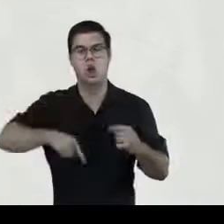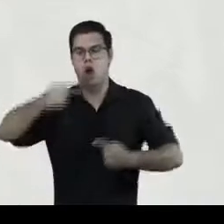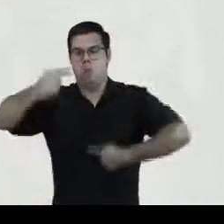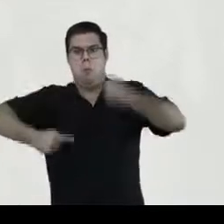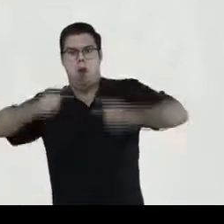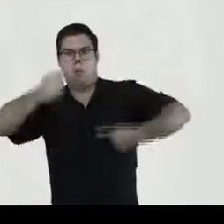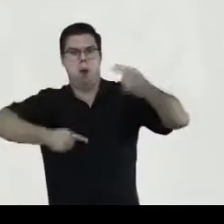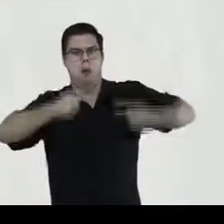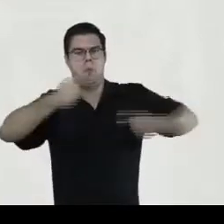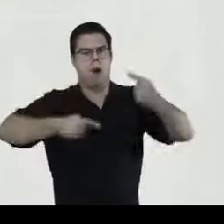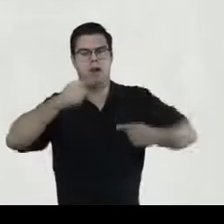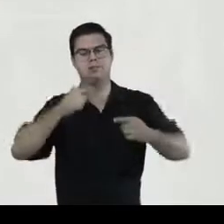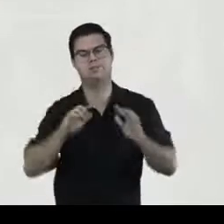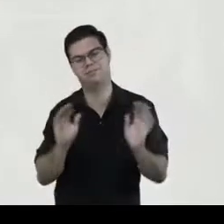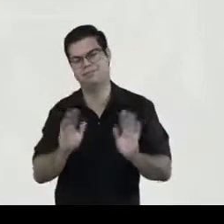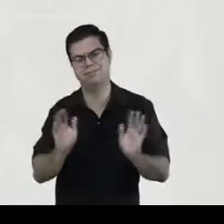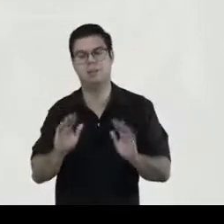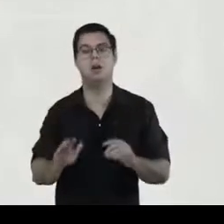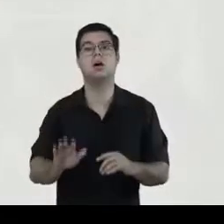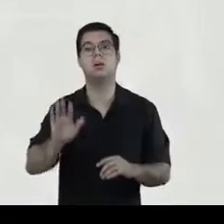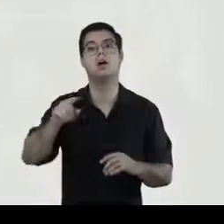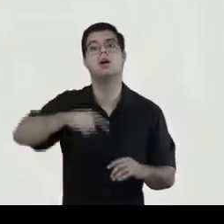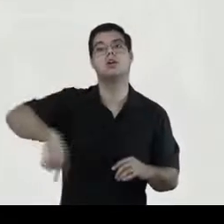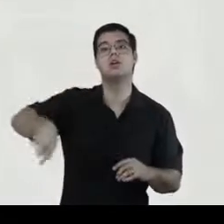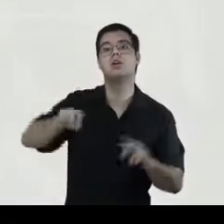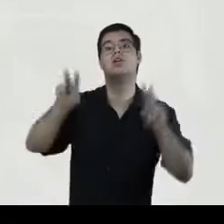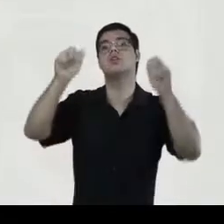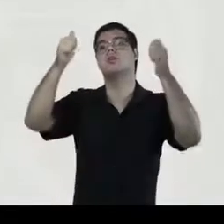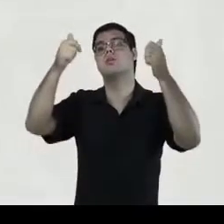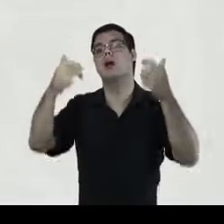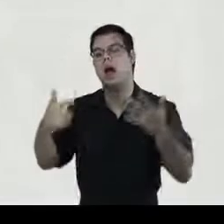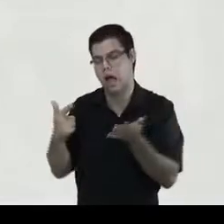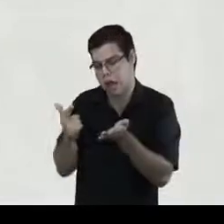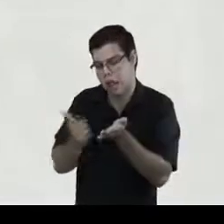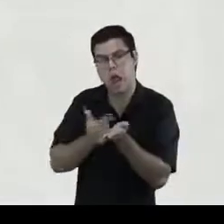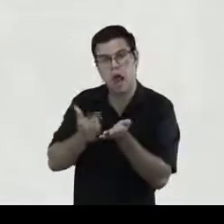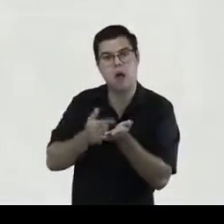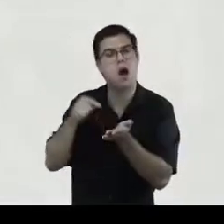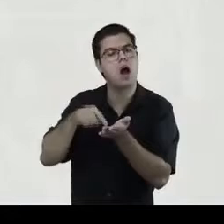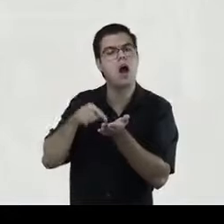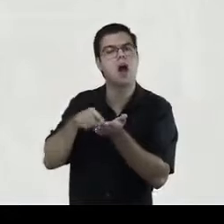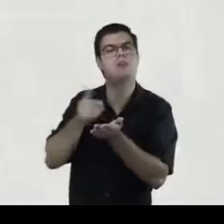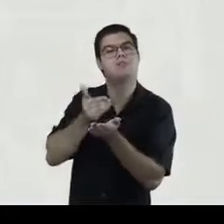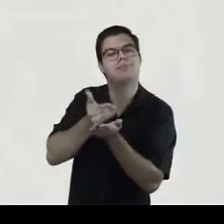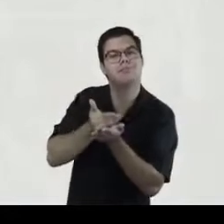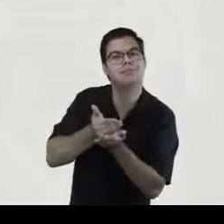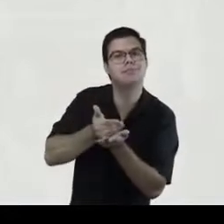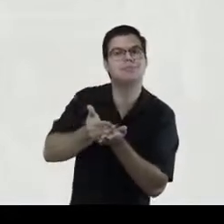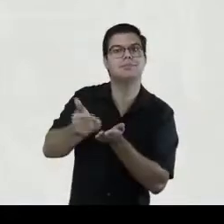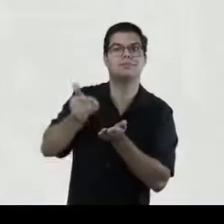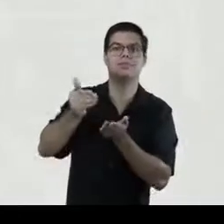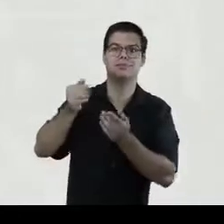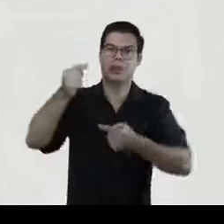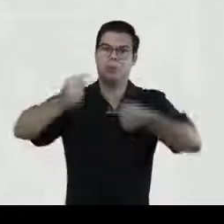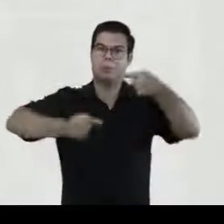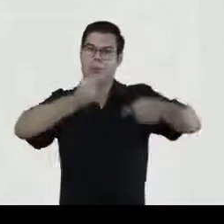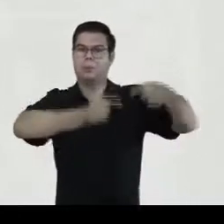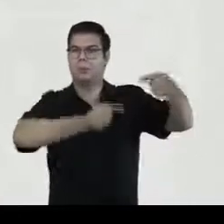mais disons que ce livre est le point de départ de mon enquête. Dépositive suivante, s'il vous plaît.